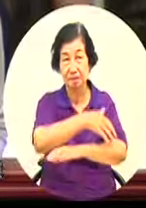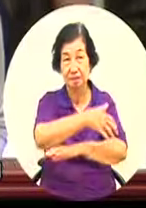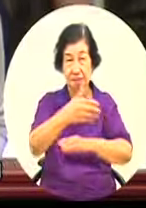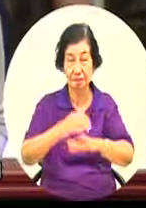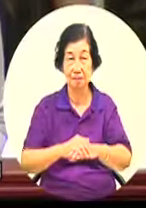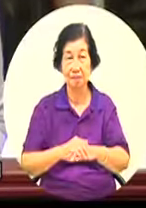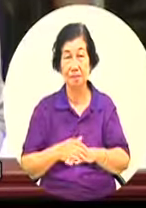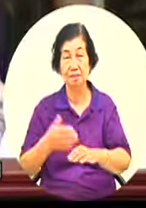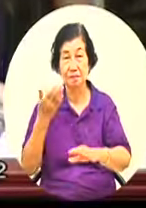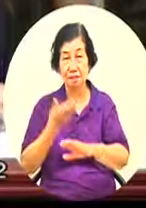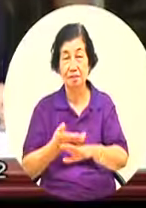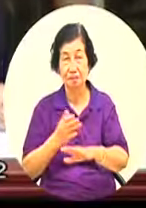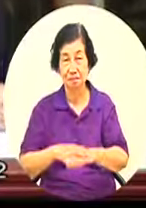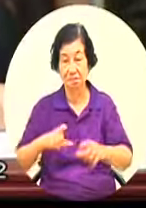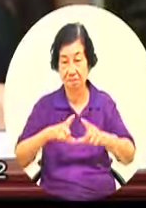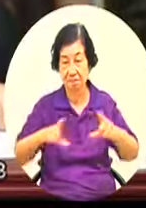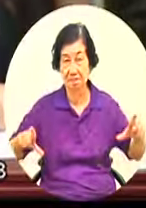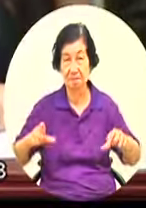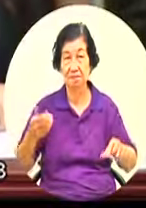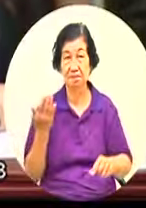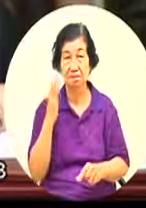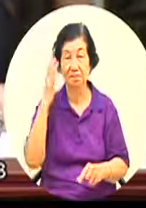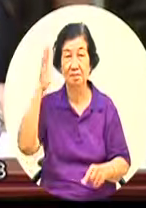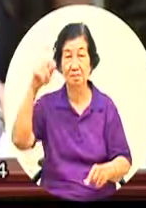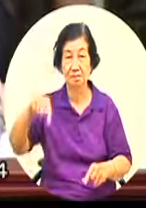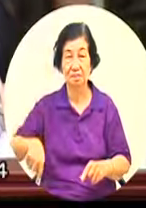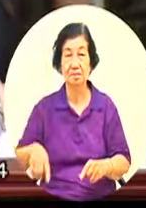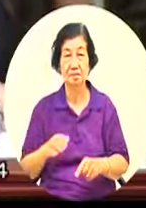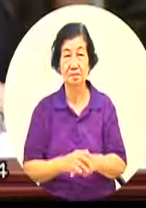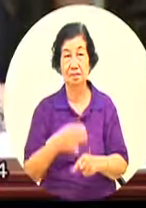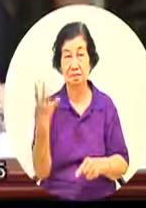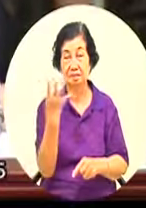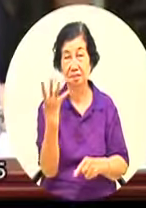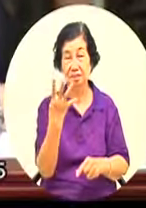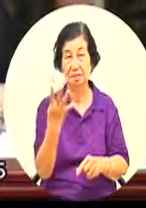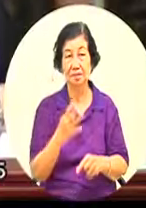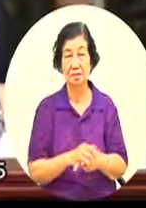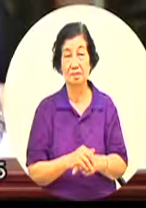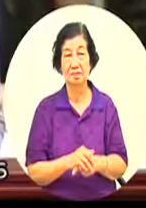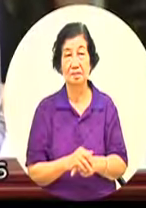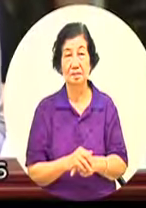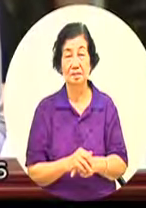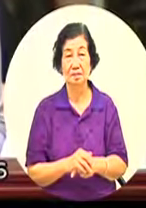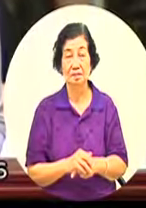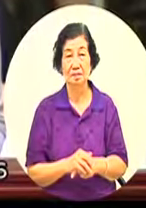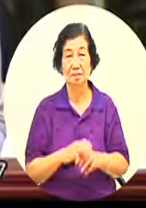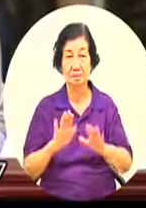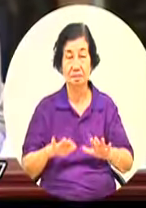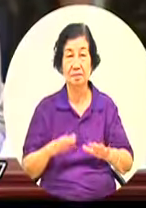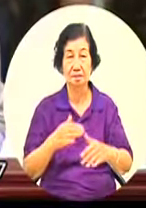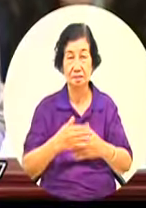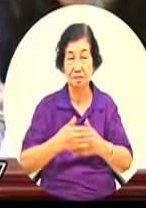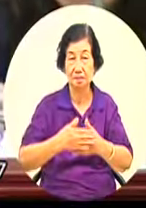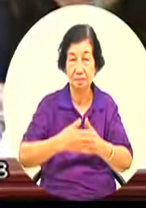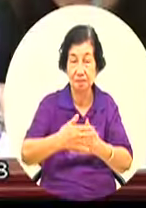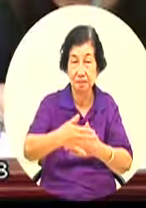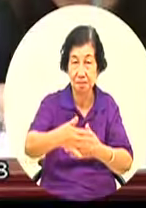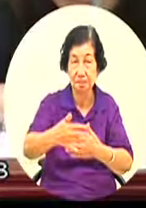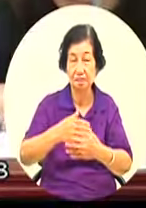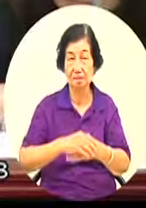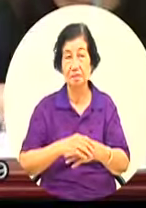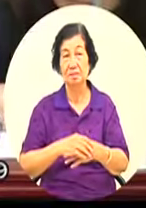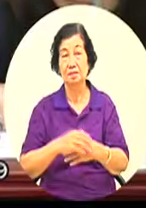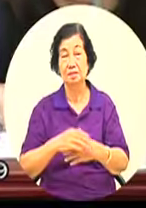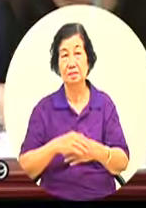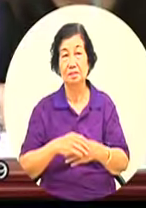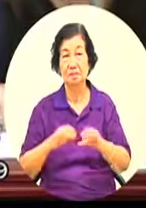图。那也因为有这样的市种图，我们在安排所有的艺文活动的场地